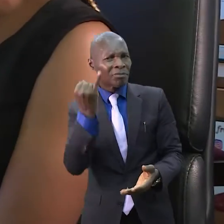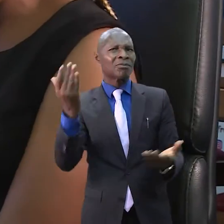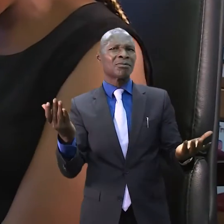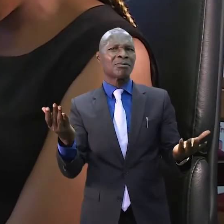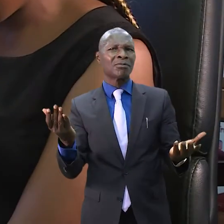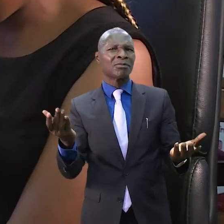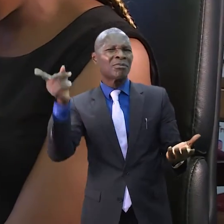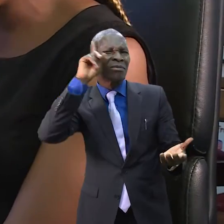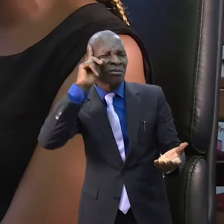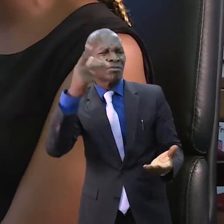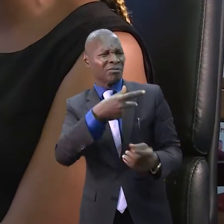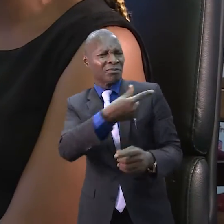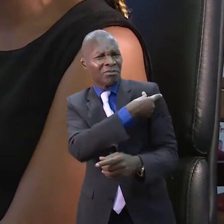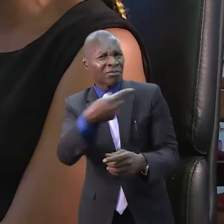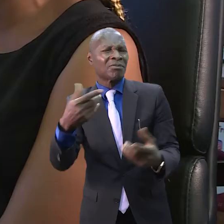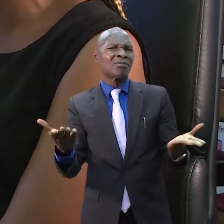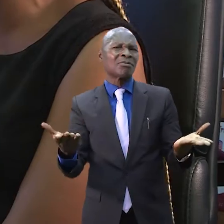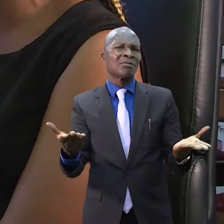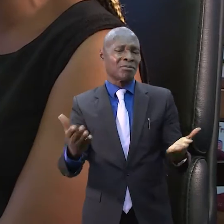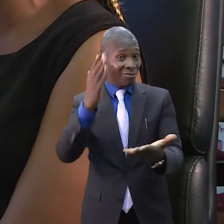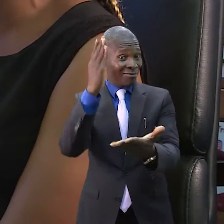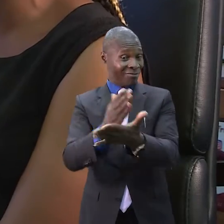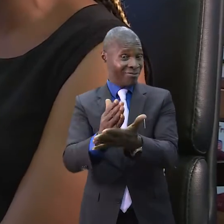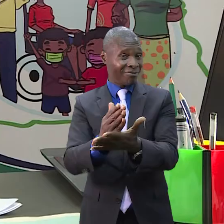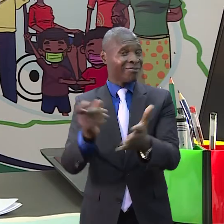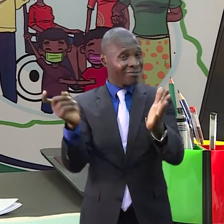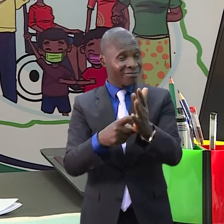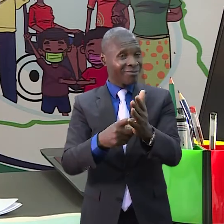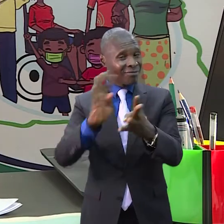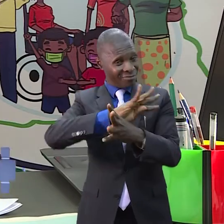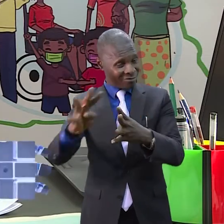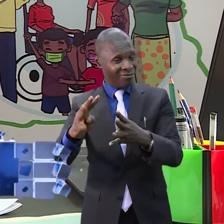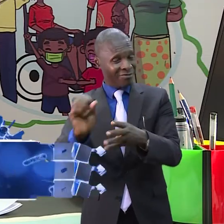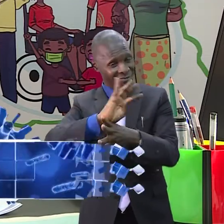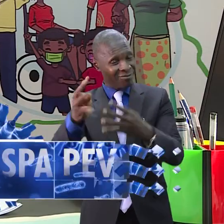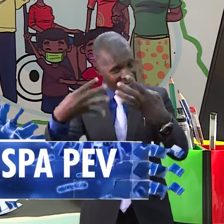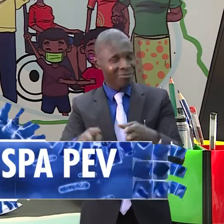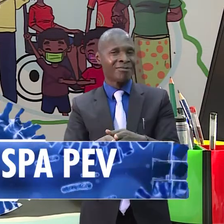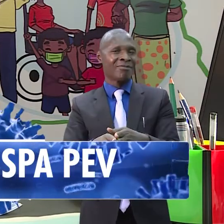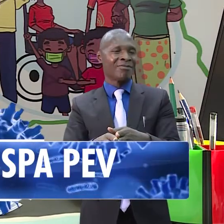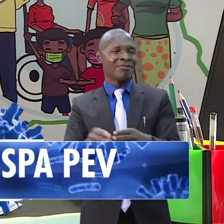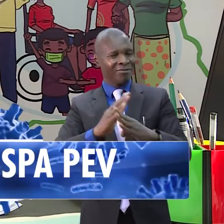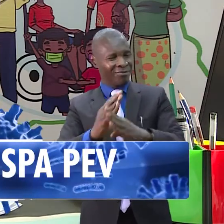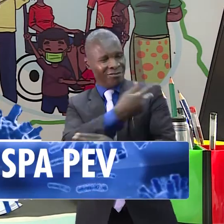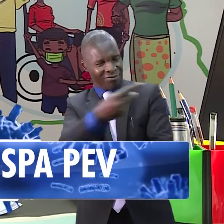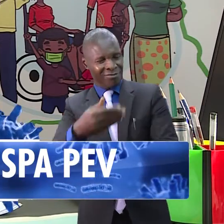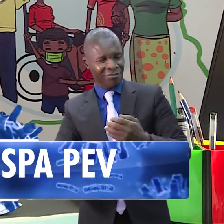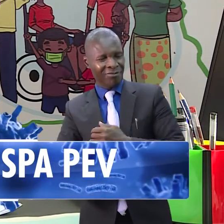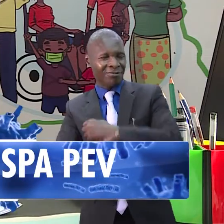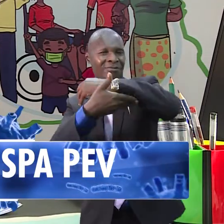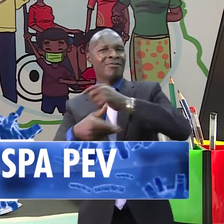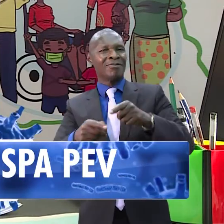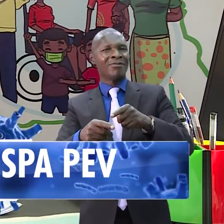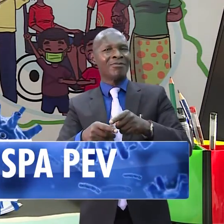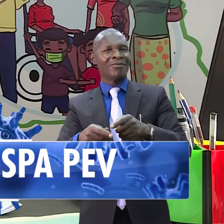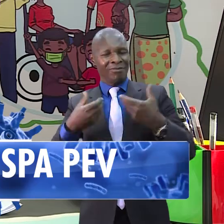Docteur Njo, pourquoi il faut se faire vacciner contre le Covid-19? Parce que le vaccin aide notre organisme à développer les anticorps